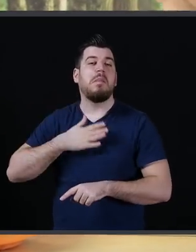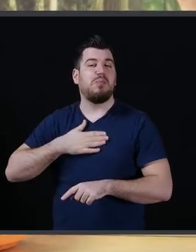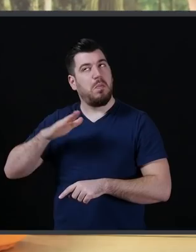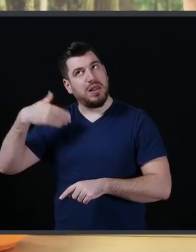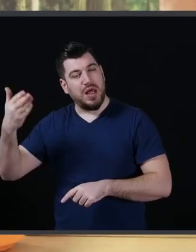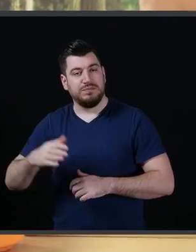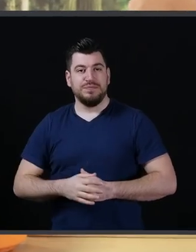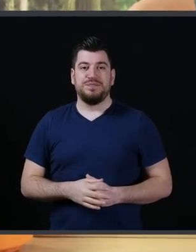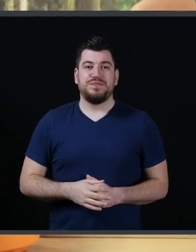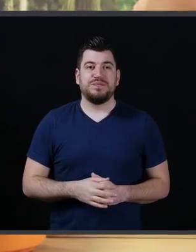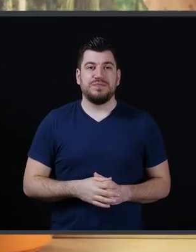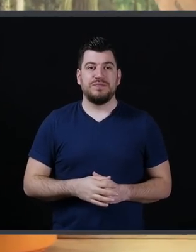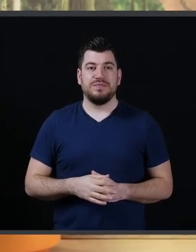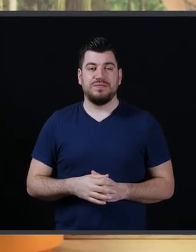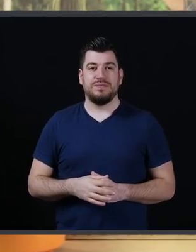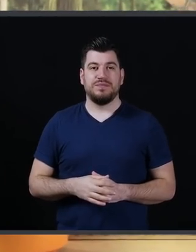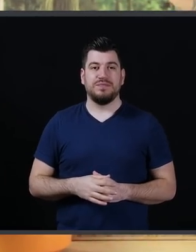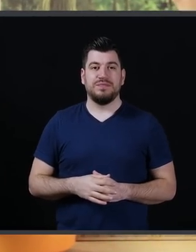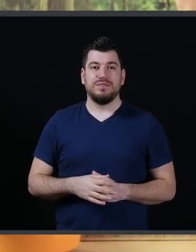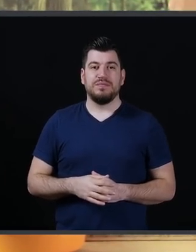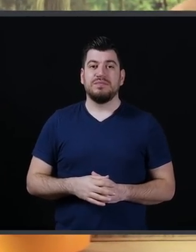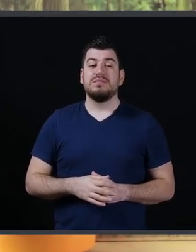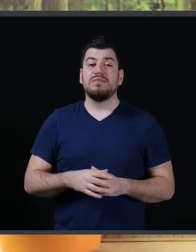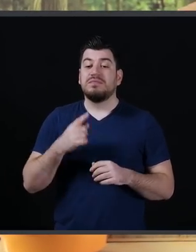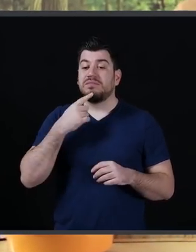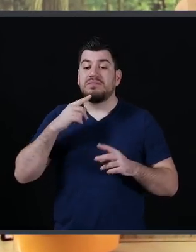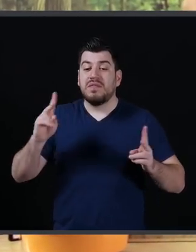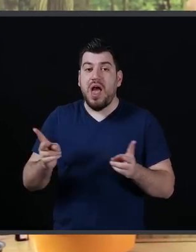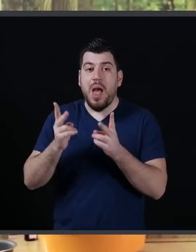βάση Πολύ απαλά Πολύ μα πολύ απαλά